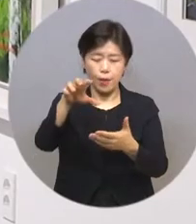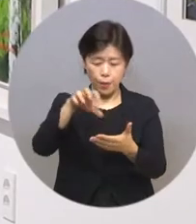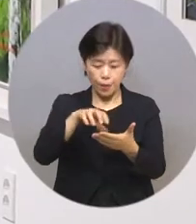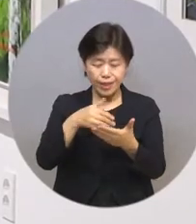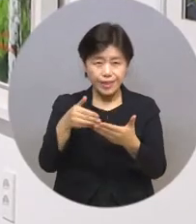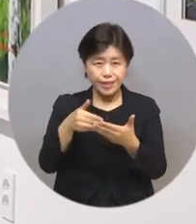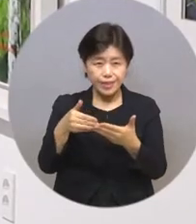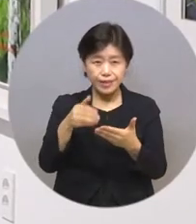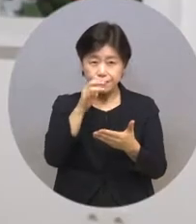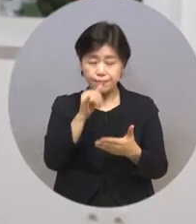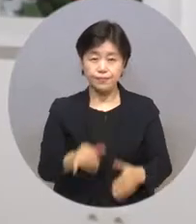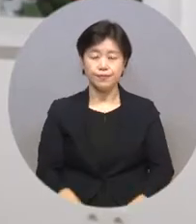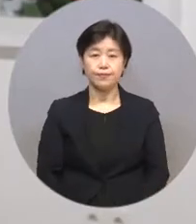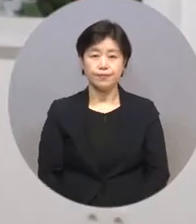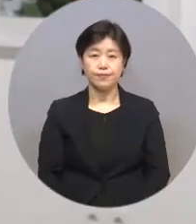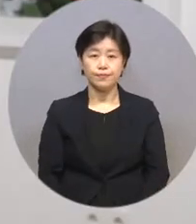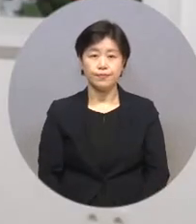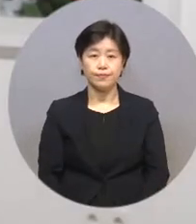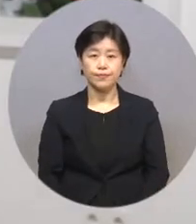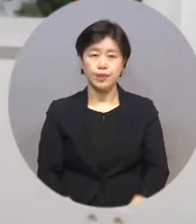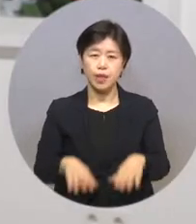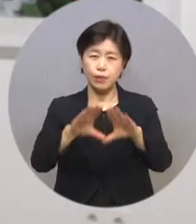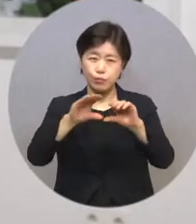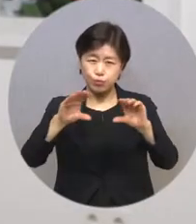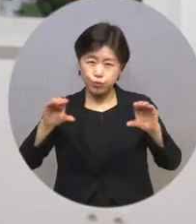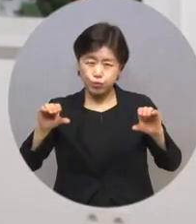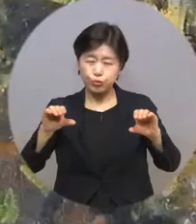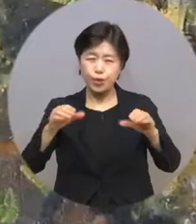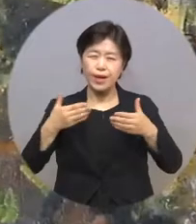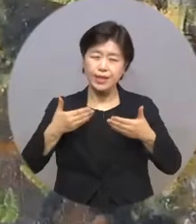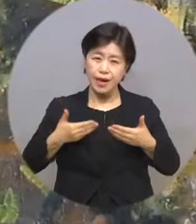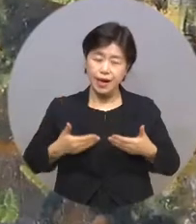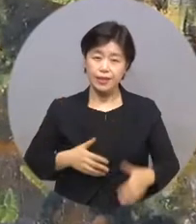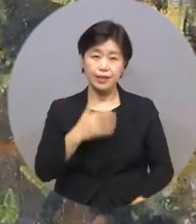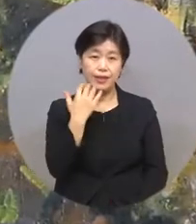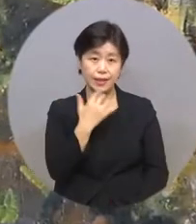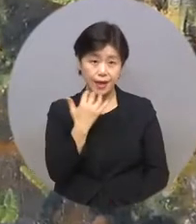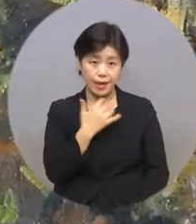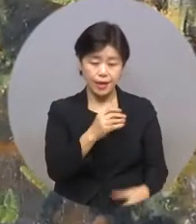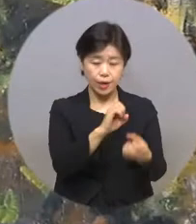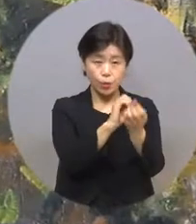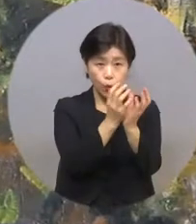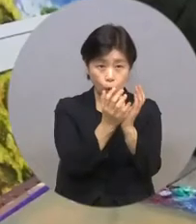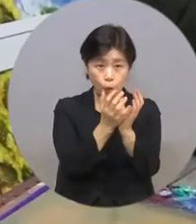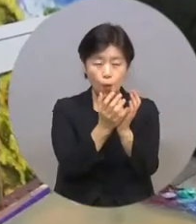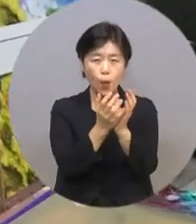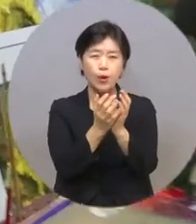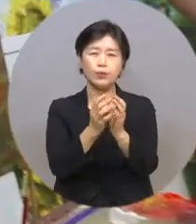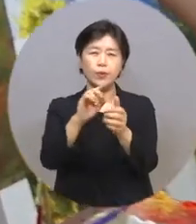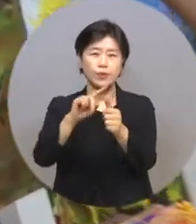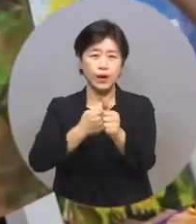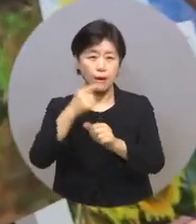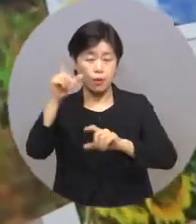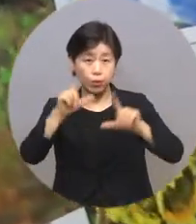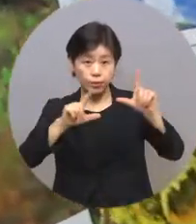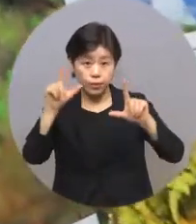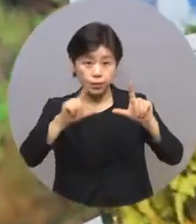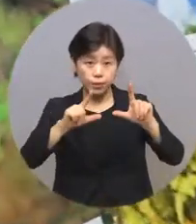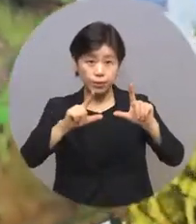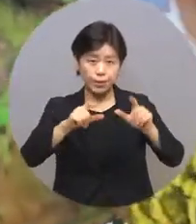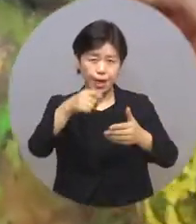있습니다 은은하고 차분한 색감의 꽃과 자연 풍경들은 붓으로 수십번